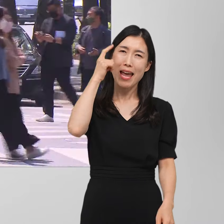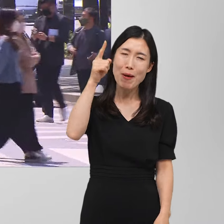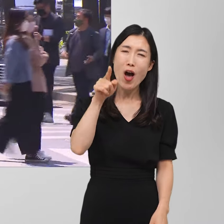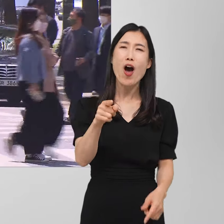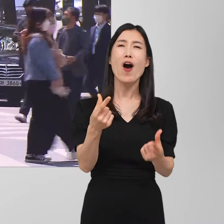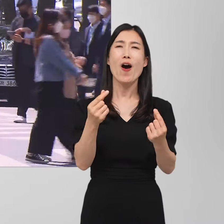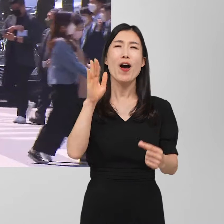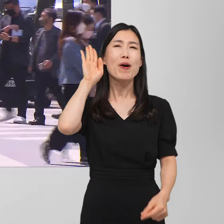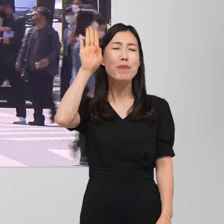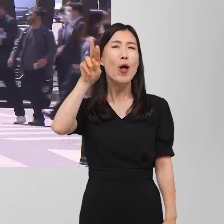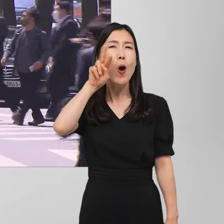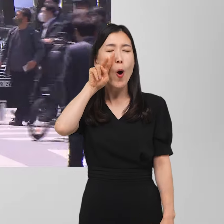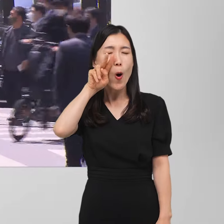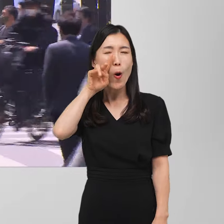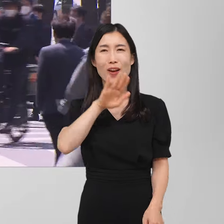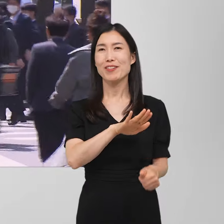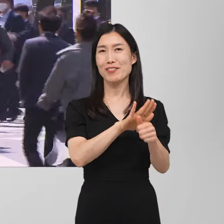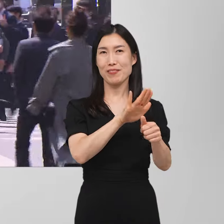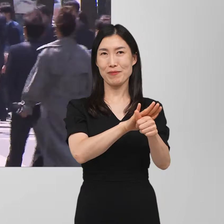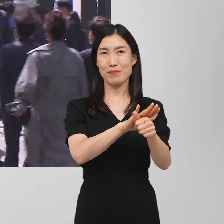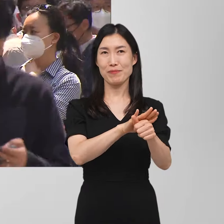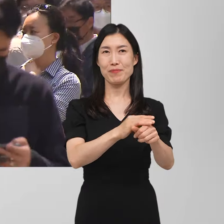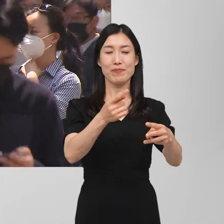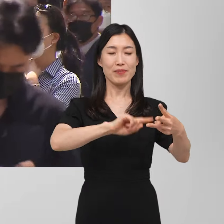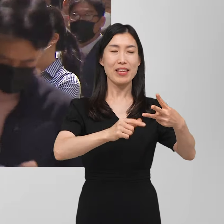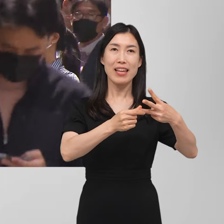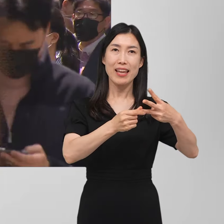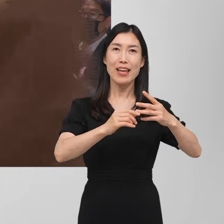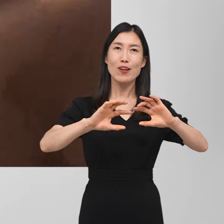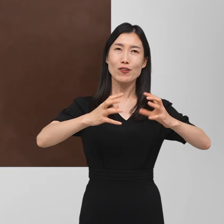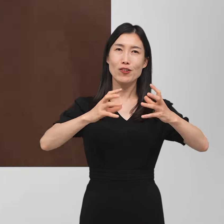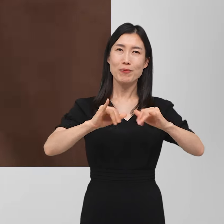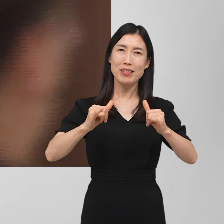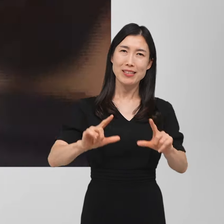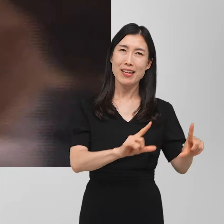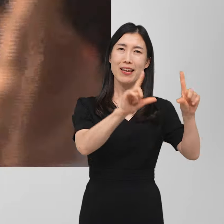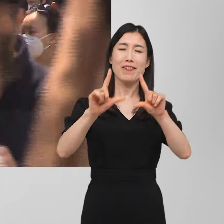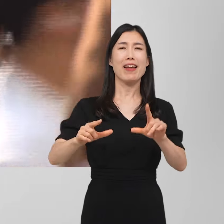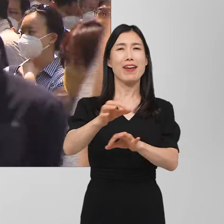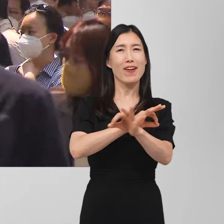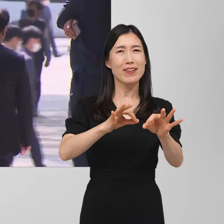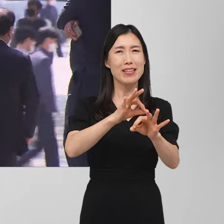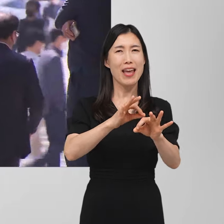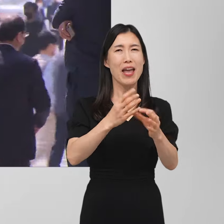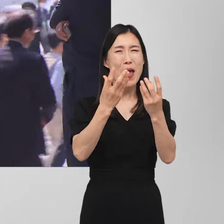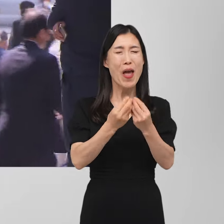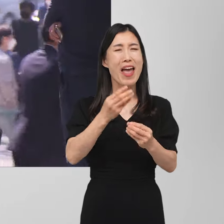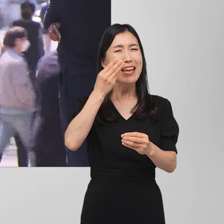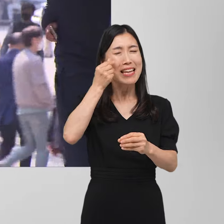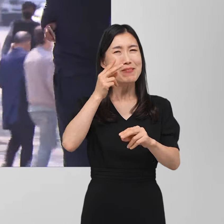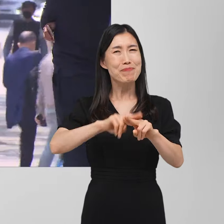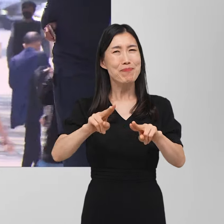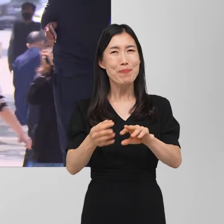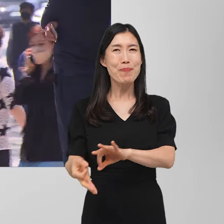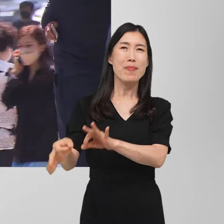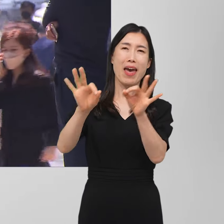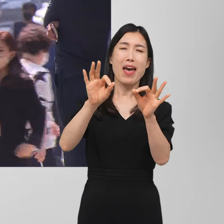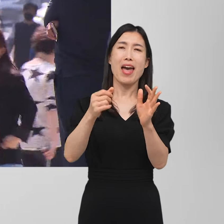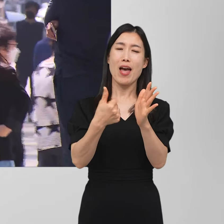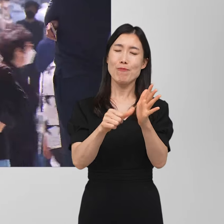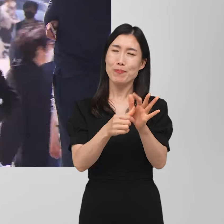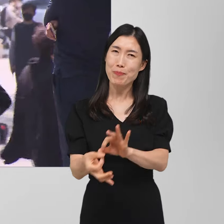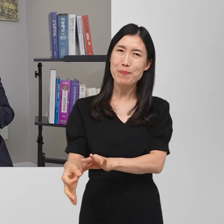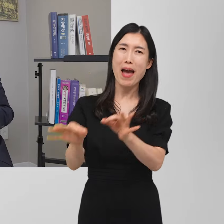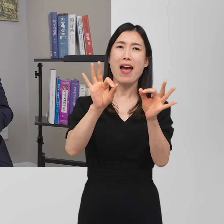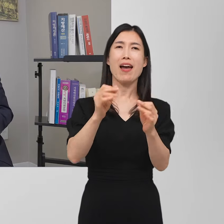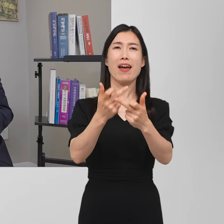앞으로도 이 코로나가 지속이 될 것이기 때문에 이와 관련된 각종 사업들, 비용들 이런 걸 뒷받침해 준다는